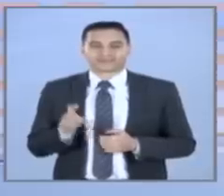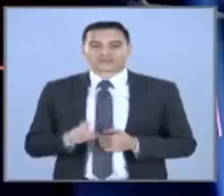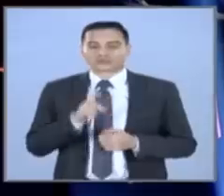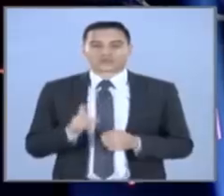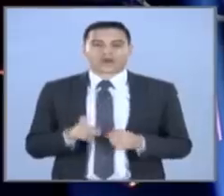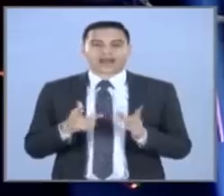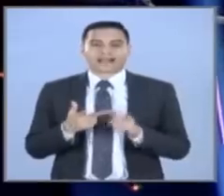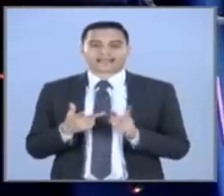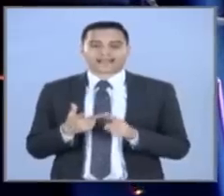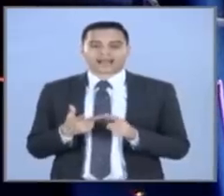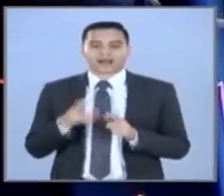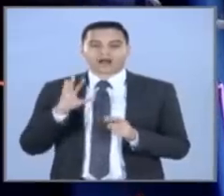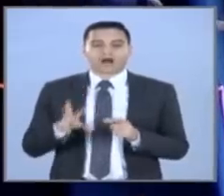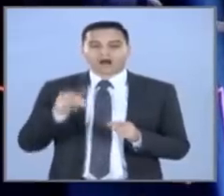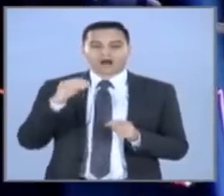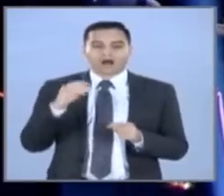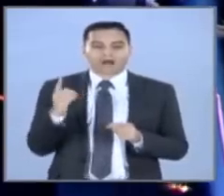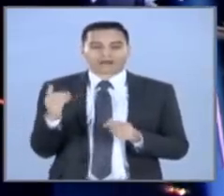السؤال الثالث هاجر زكي.